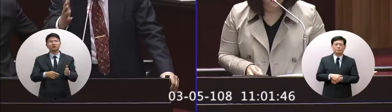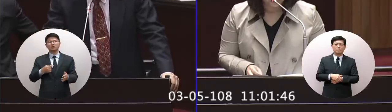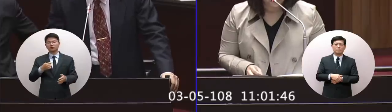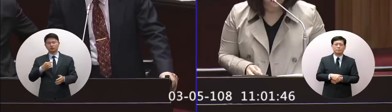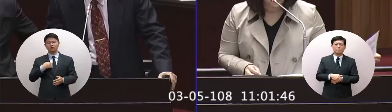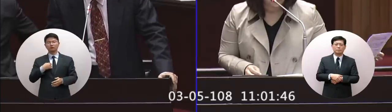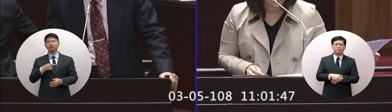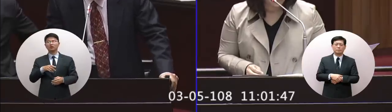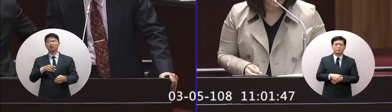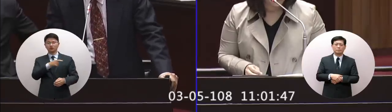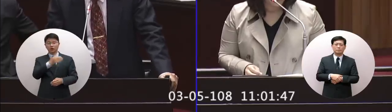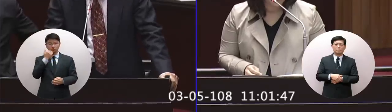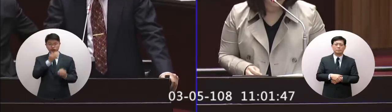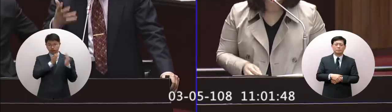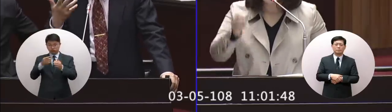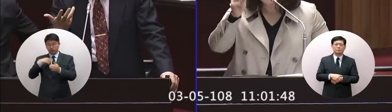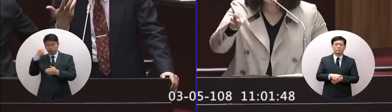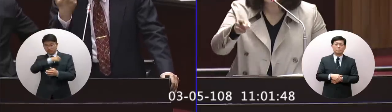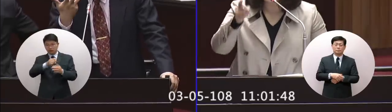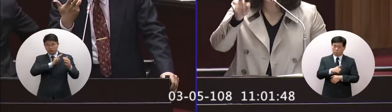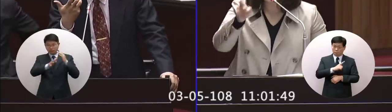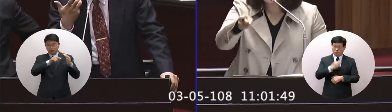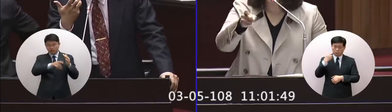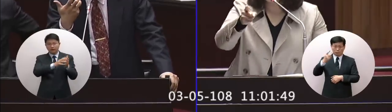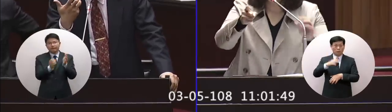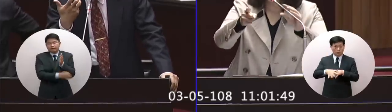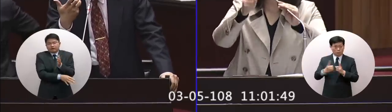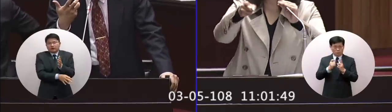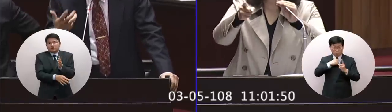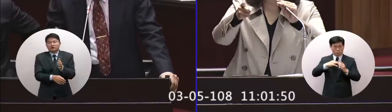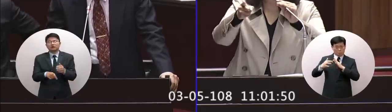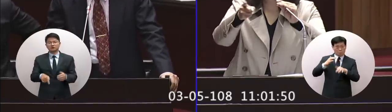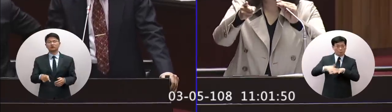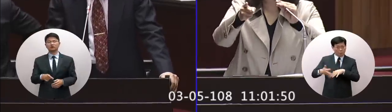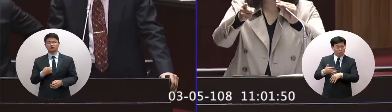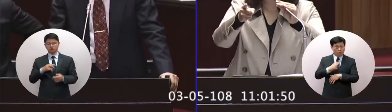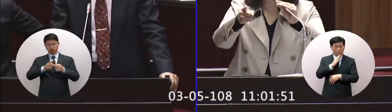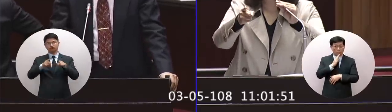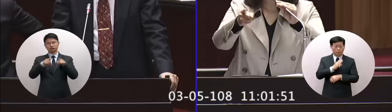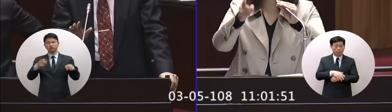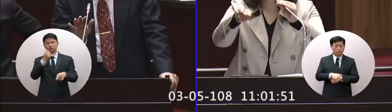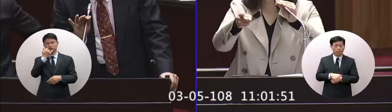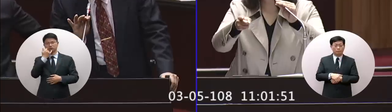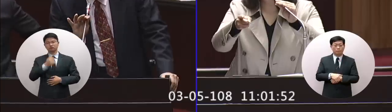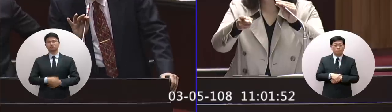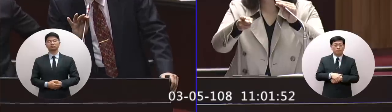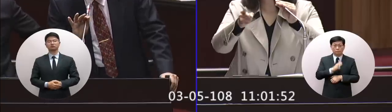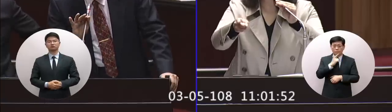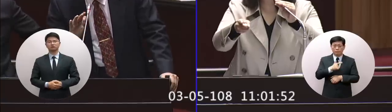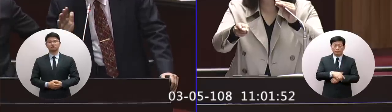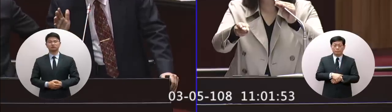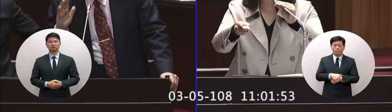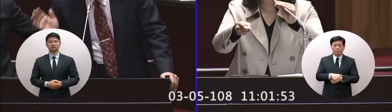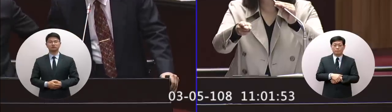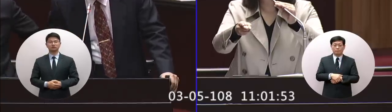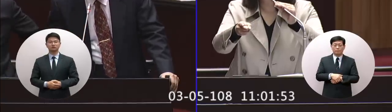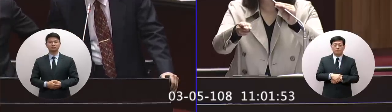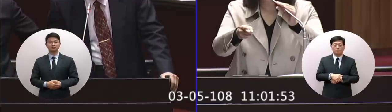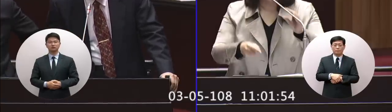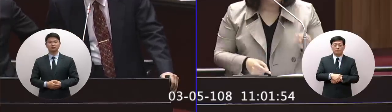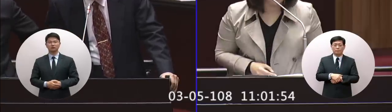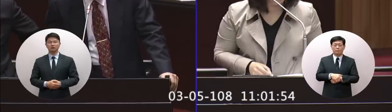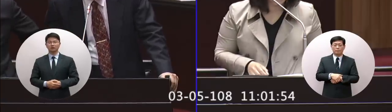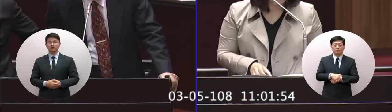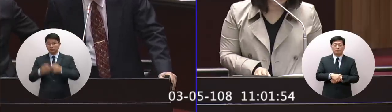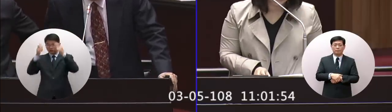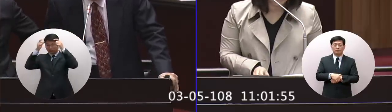只要他放弃对台动武就有和平。 所以你觉得他会对台动武吗？对不对？是不是吧？是不是？ 连韩国